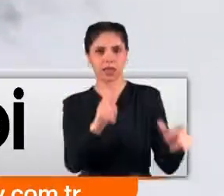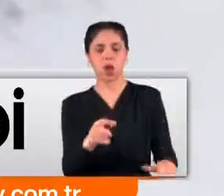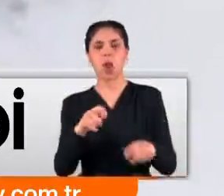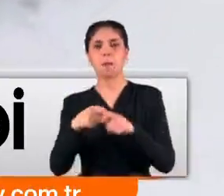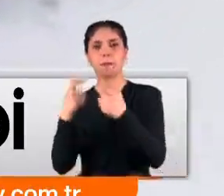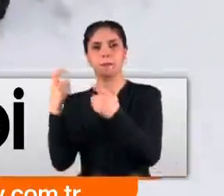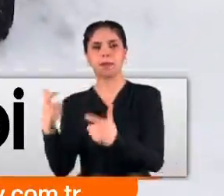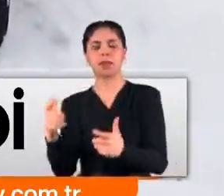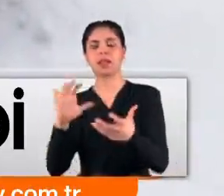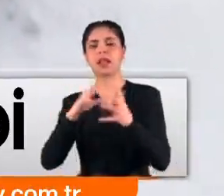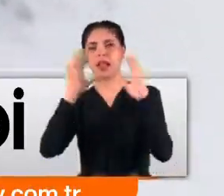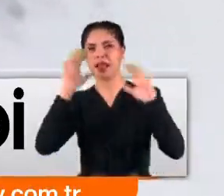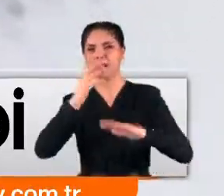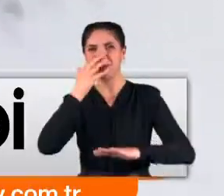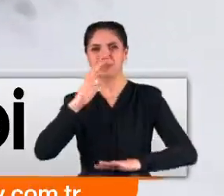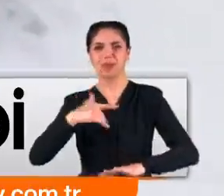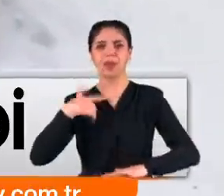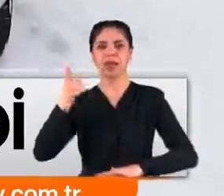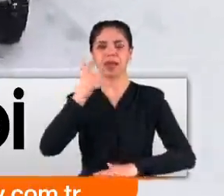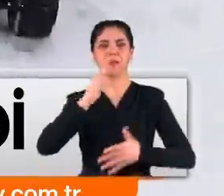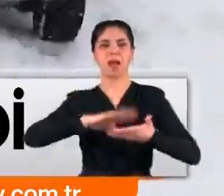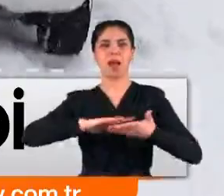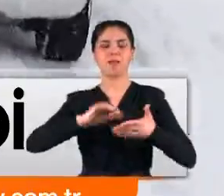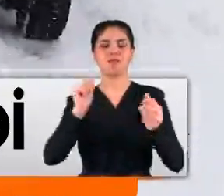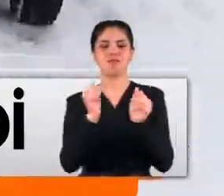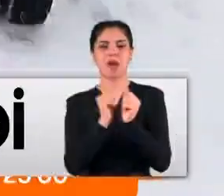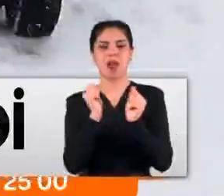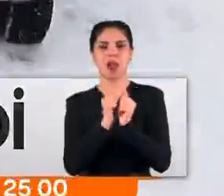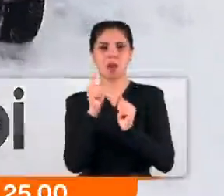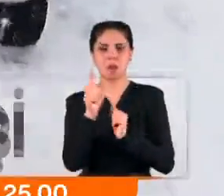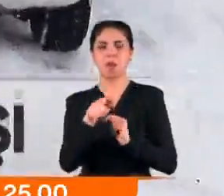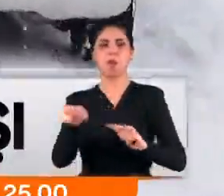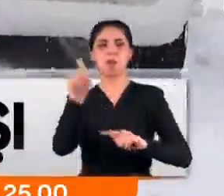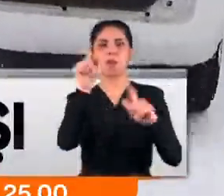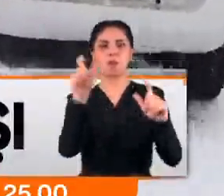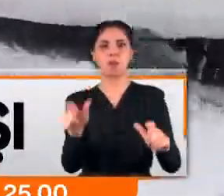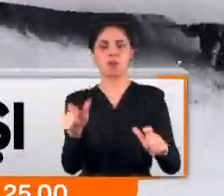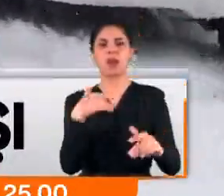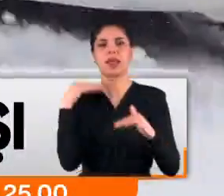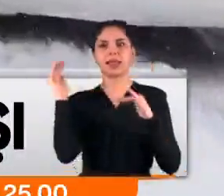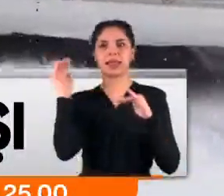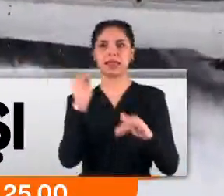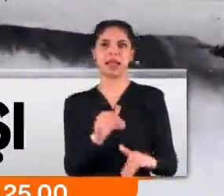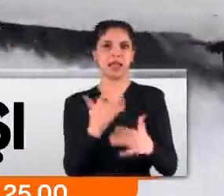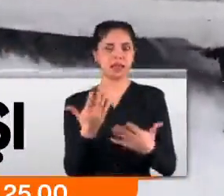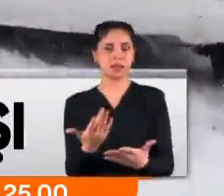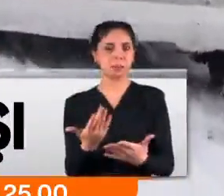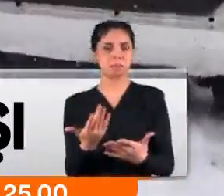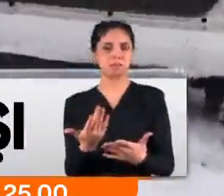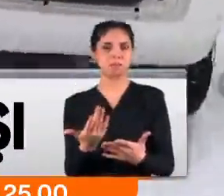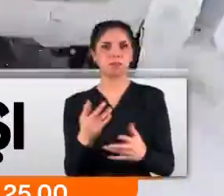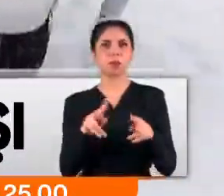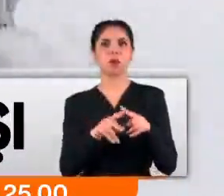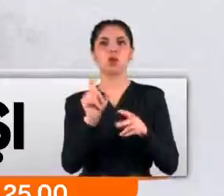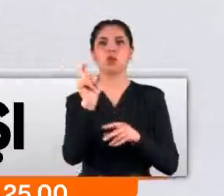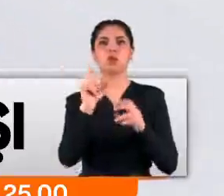kuvvetli kar yağışı bekleniyordu. Biz de kameraman arkadaşım Saadettin Ali Usta'yla bölgedeki son durumu görüntülemek için yola çıktık. Ancak Muş'a